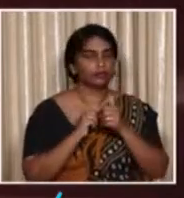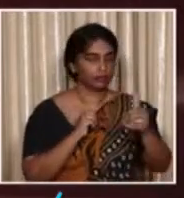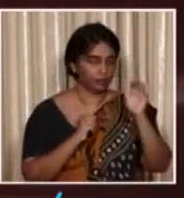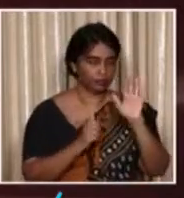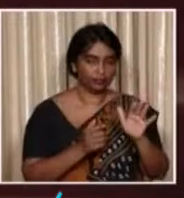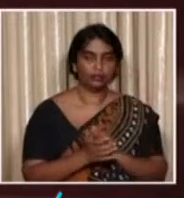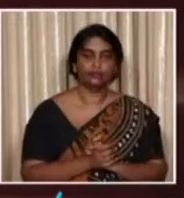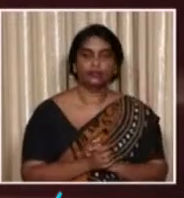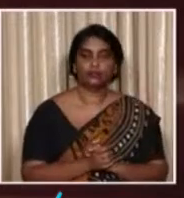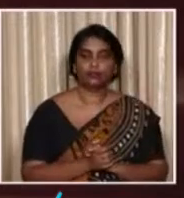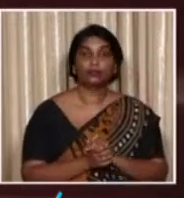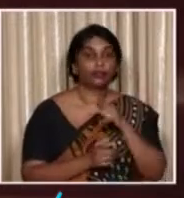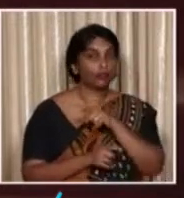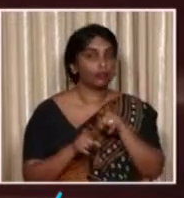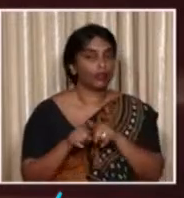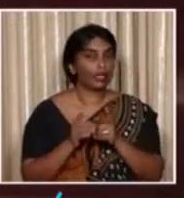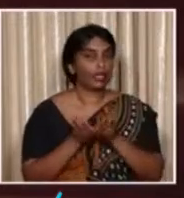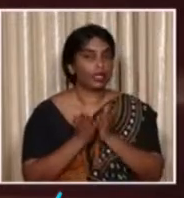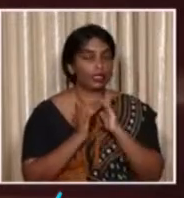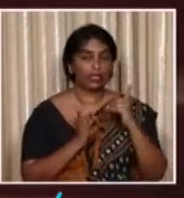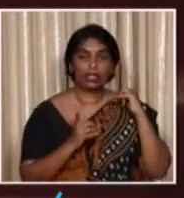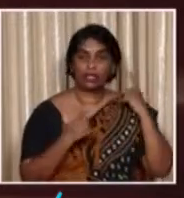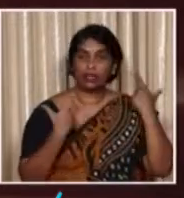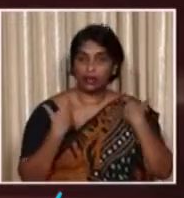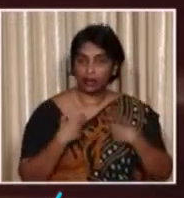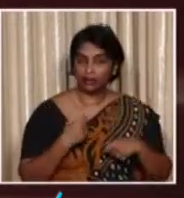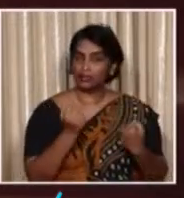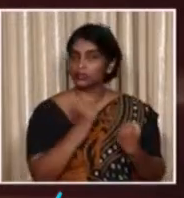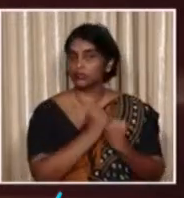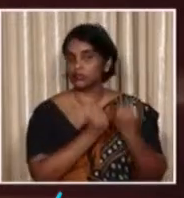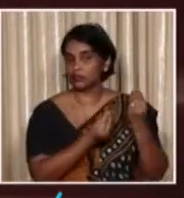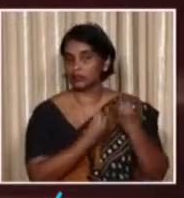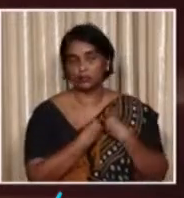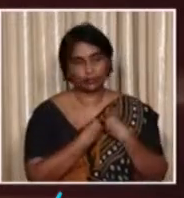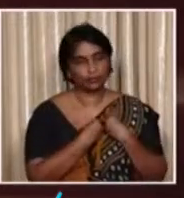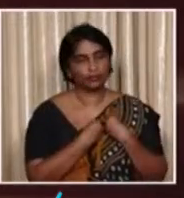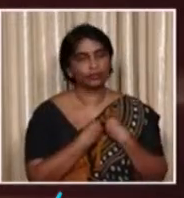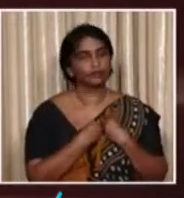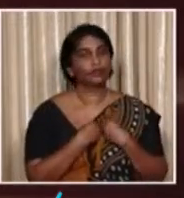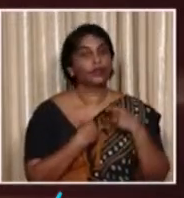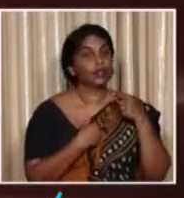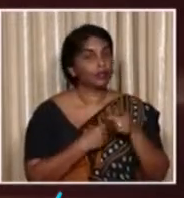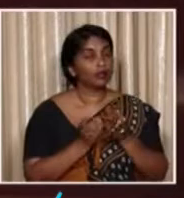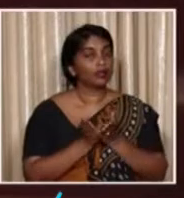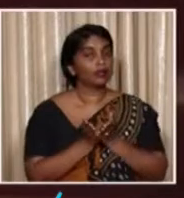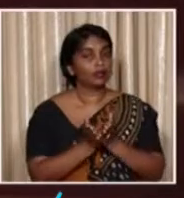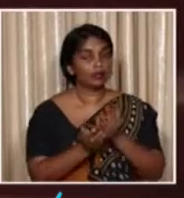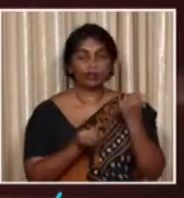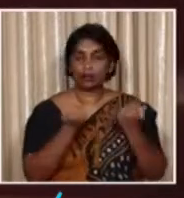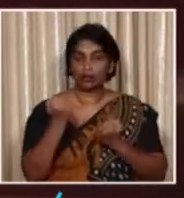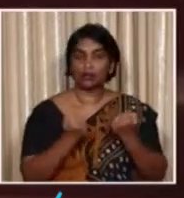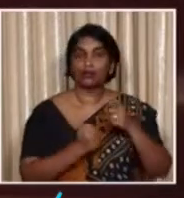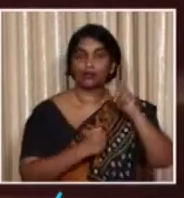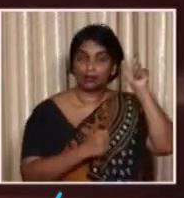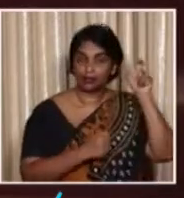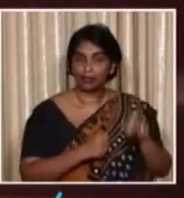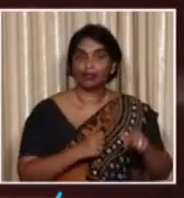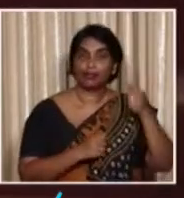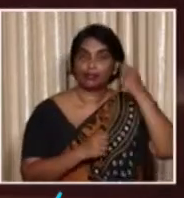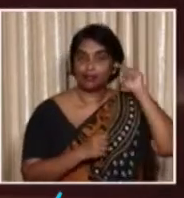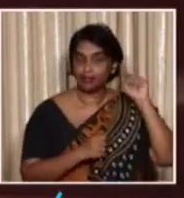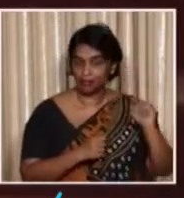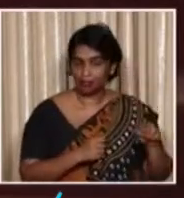කරා. ඒ සඳහා ඉන්දියානු නාවික හමුදාවේ සහාය ලබා ගන්නා ලදී. එම නැව පදවන ලද කපිතාන්වරයාට